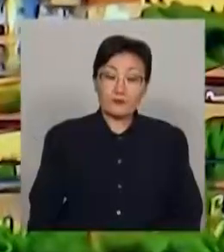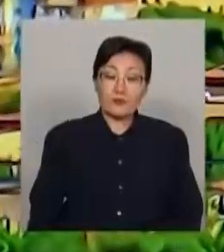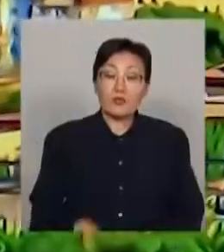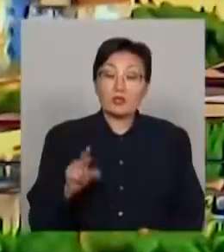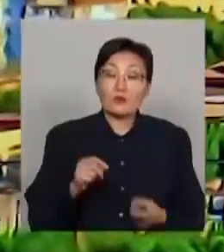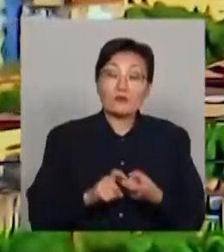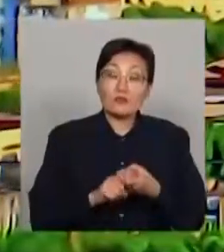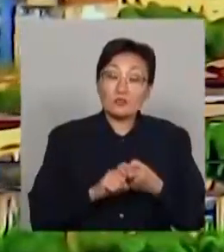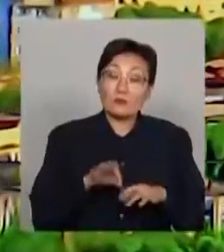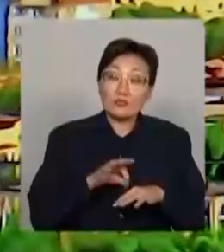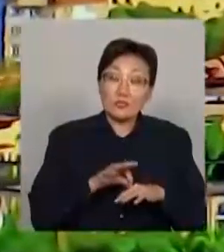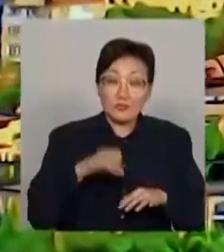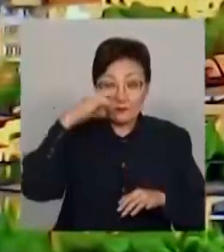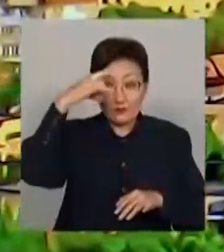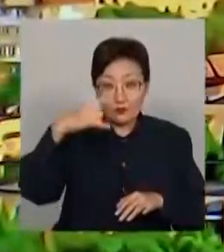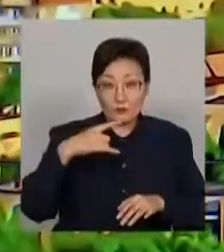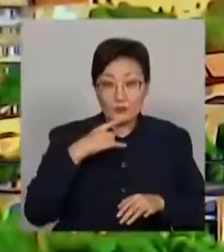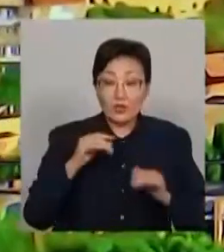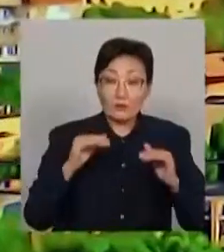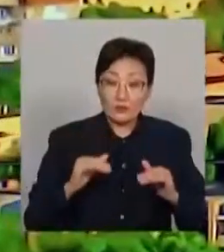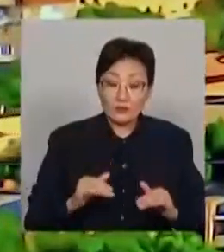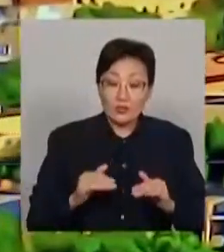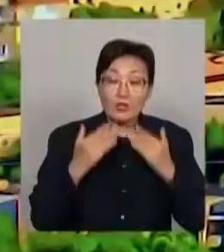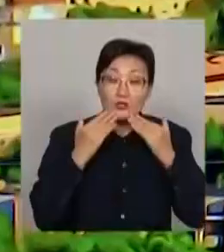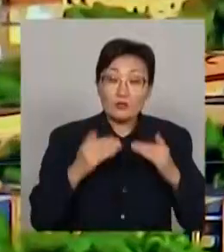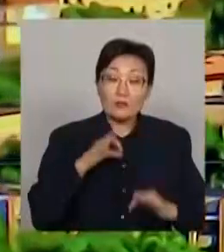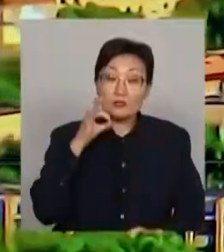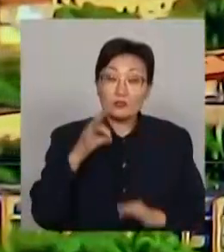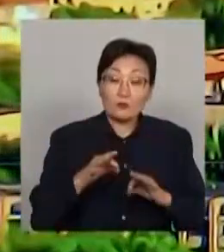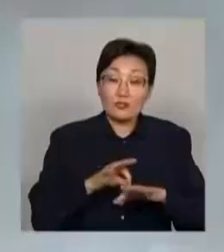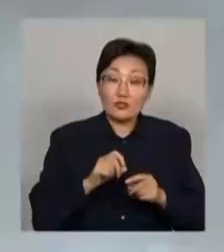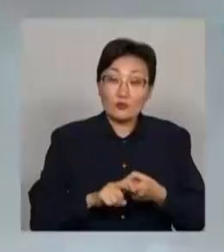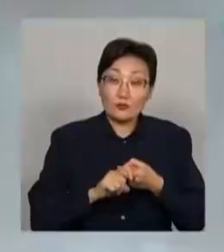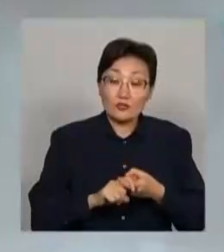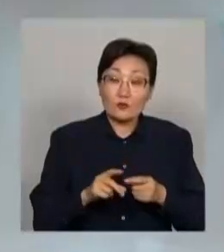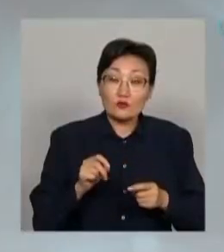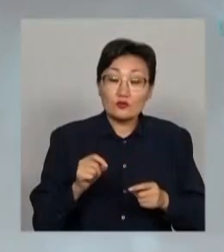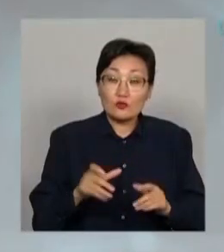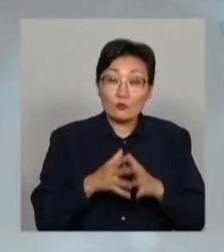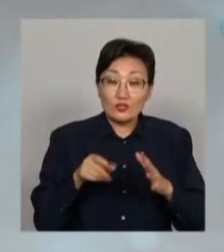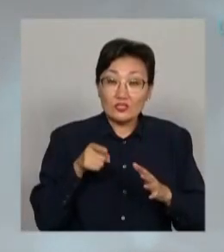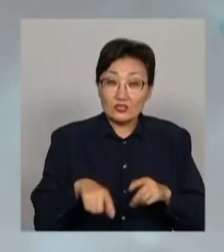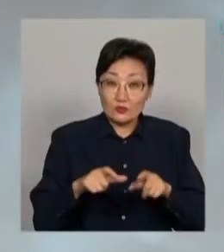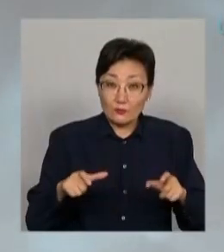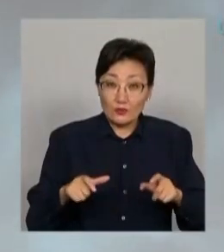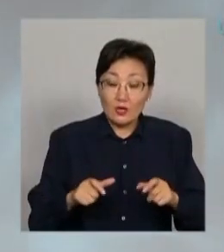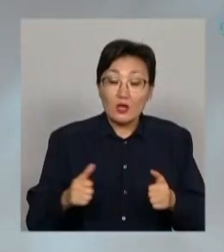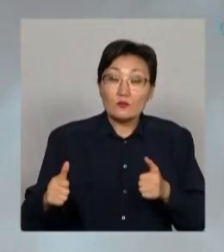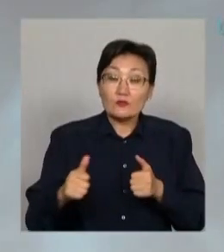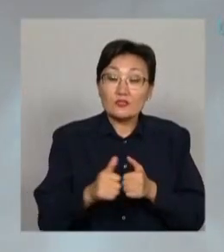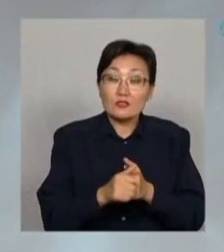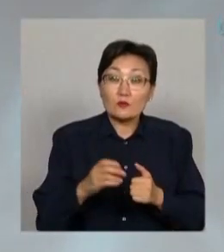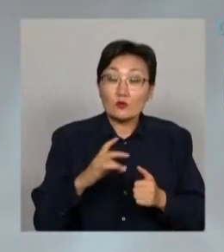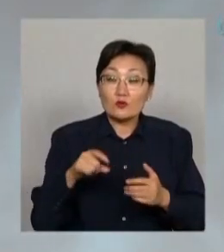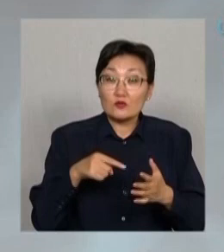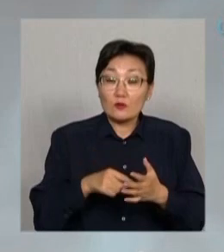Число заражений коронавирусом в Казахстане идет на спад. За последние сутки ковидом заболели чуть больше 1000 человек. Антилидером остается